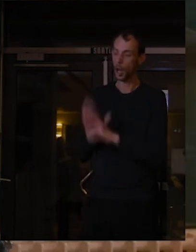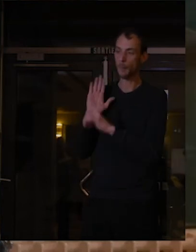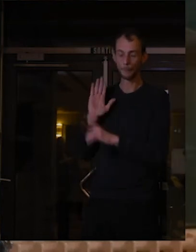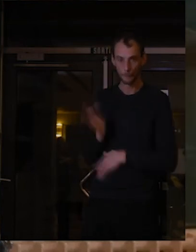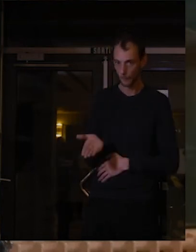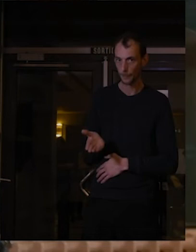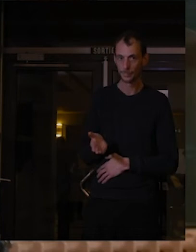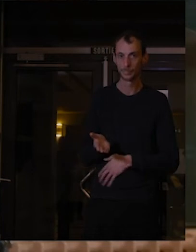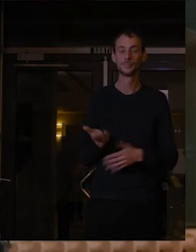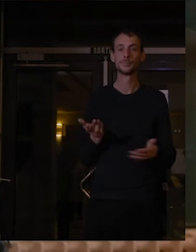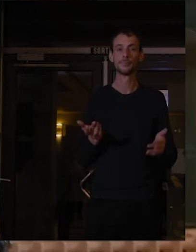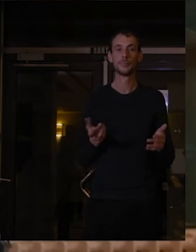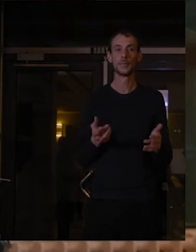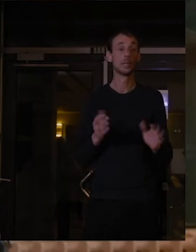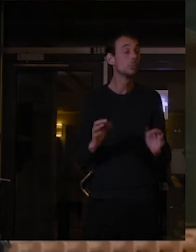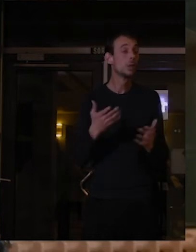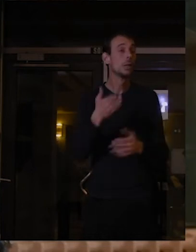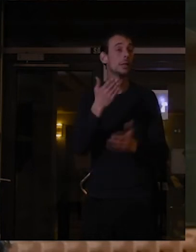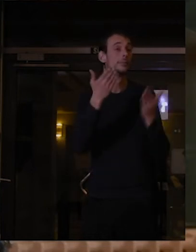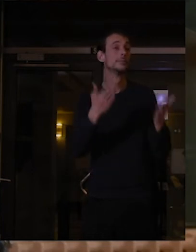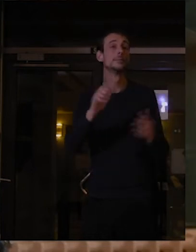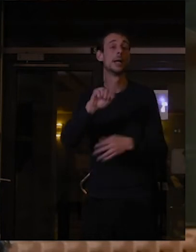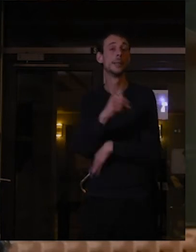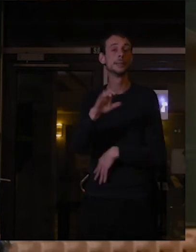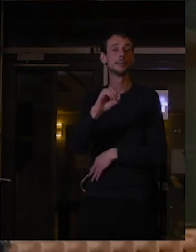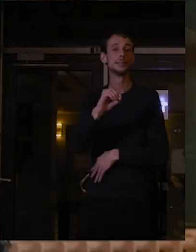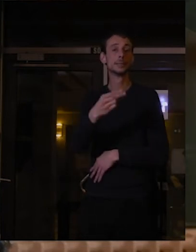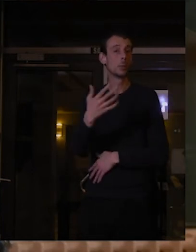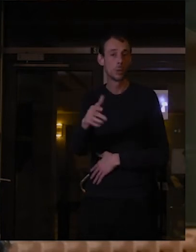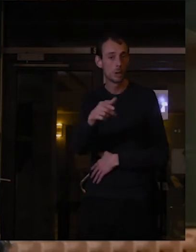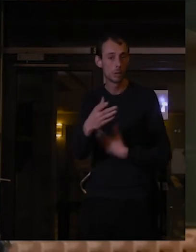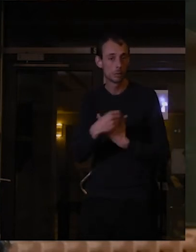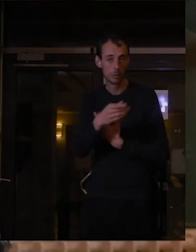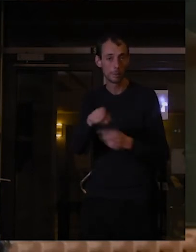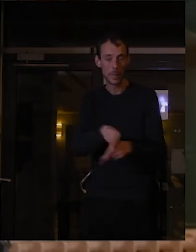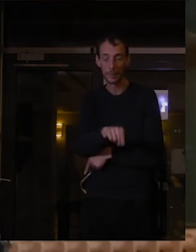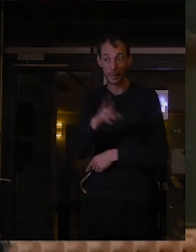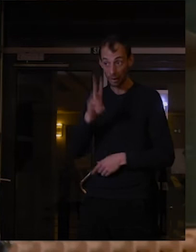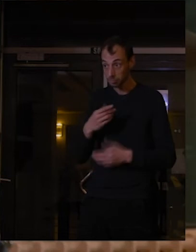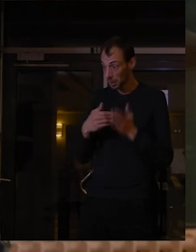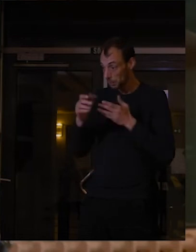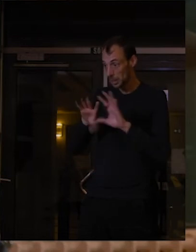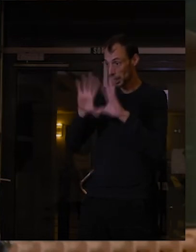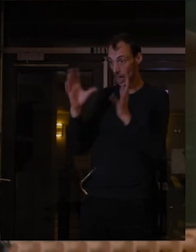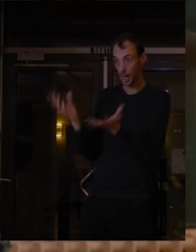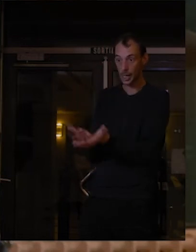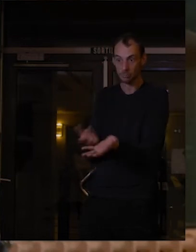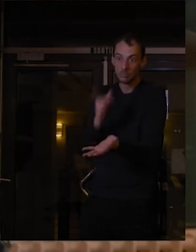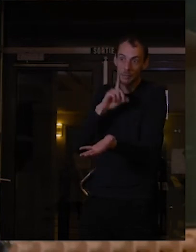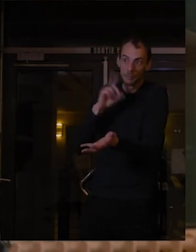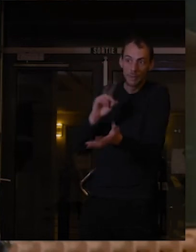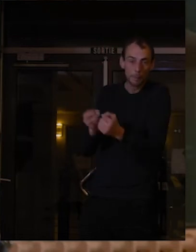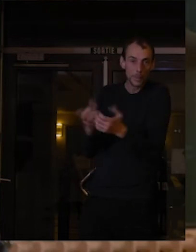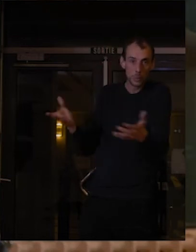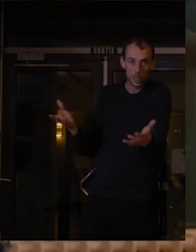de cette question de discrimination. La profession est très féminisée, la profession, il y a des femmes